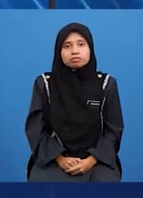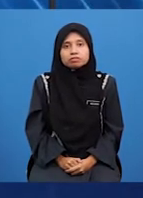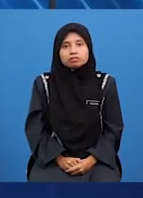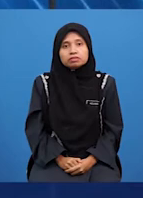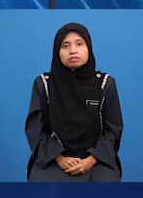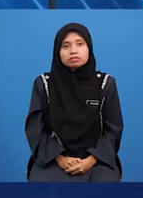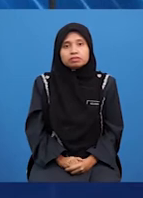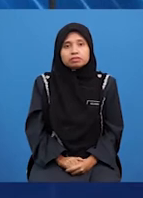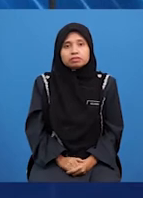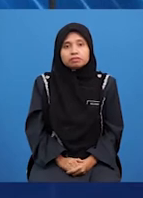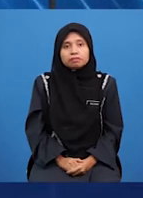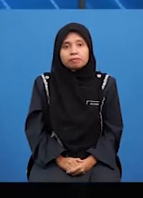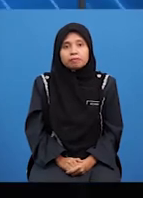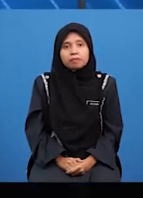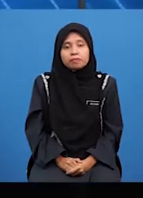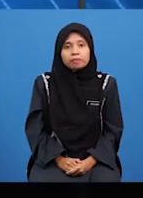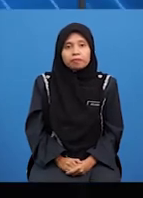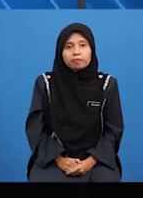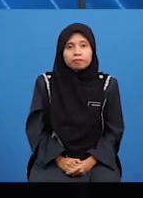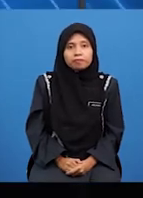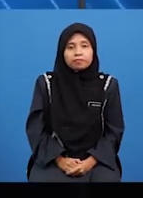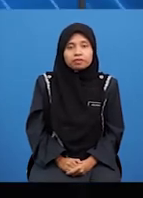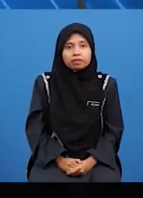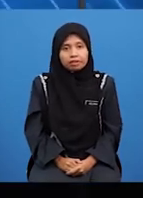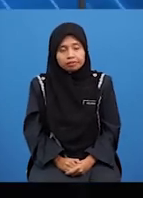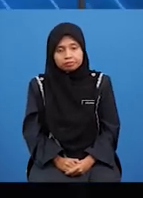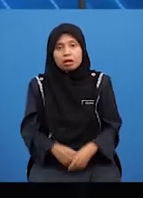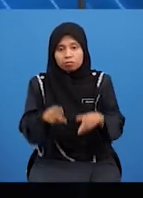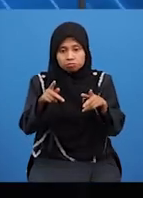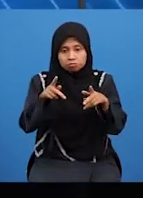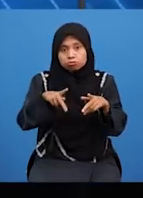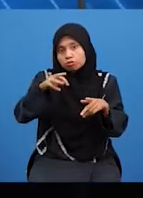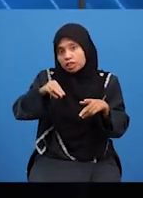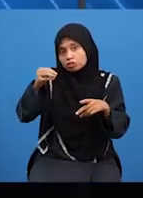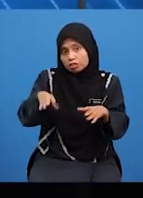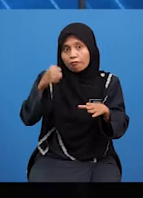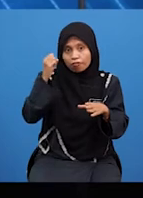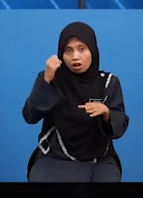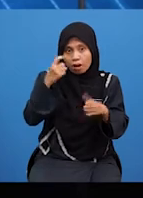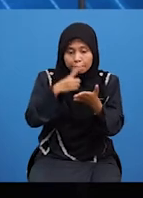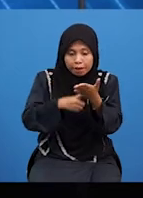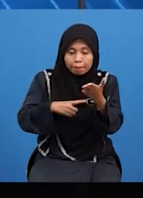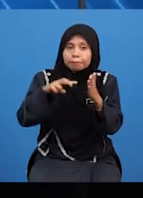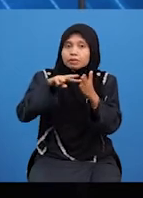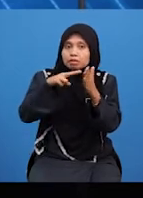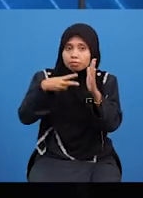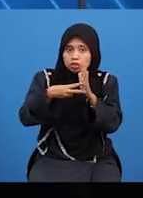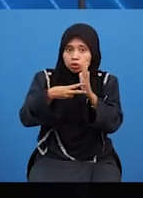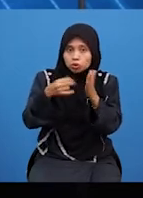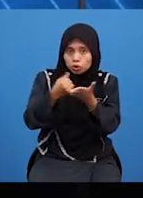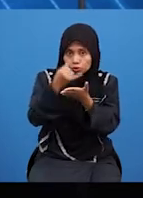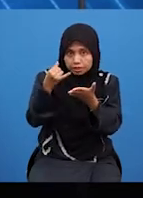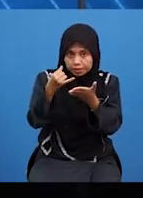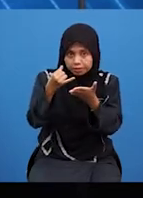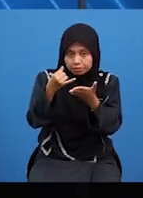cakap tidak ya. Okey, pelajar-pelajar tertentu sudah faham apa yang dimaksudkan dengan lukisan. Jadi apakah media dan juga